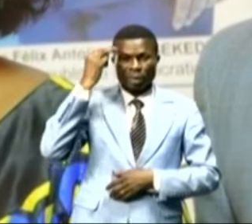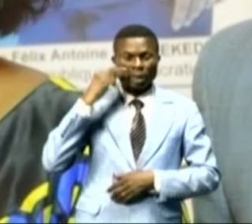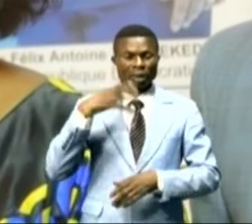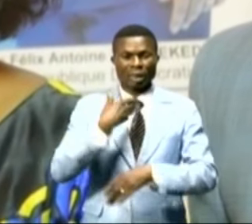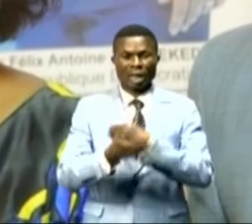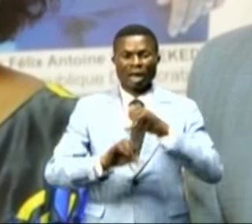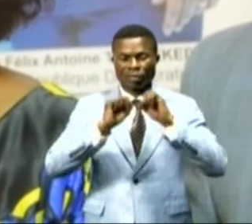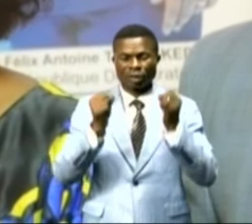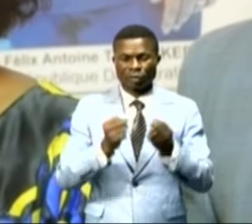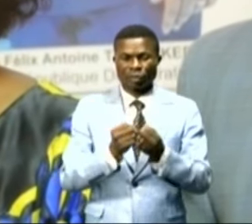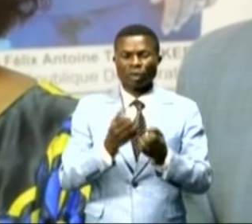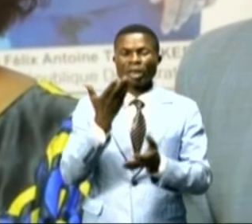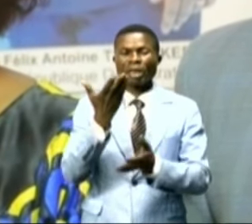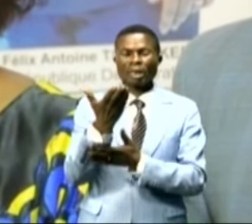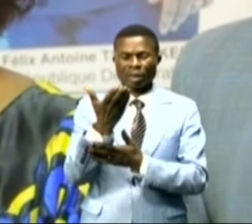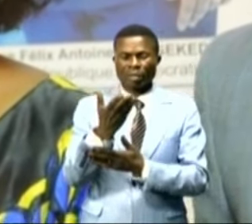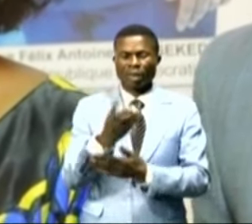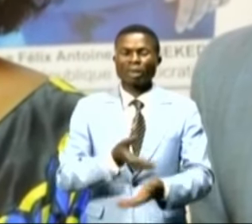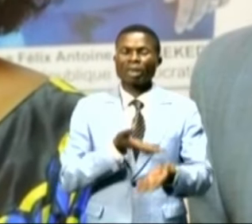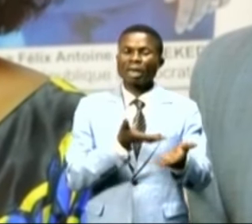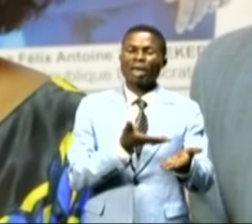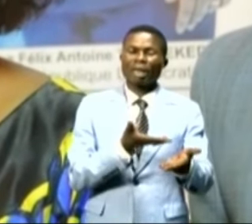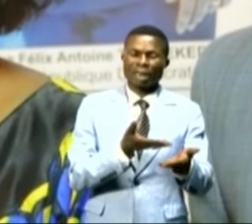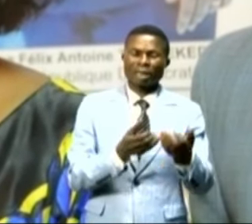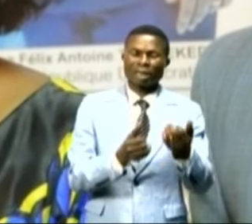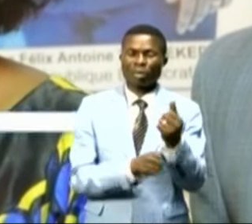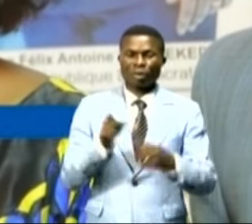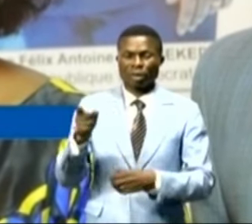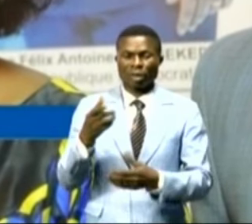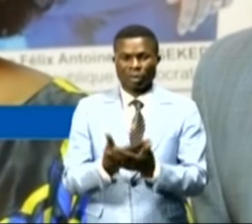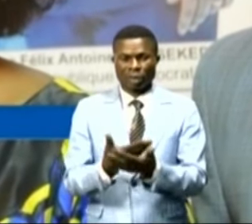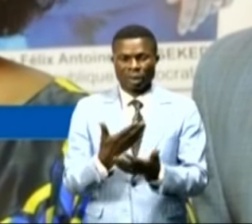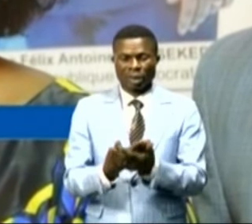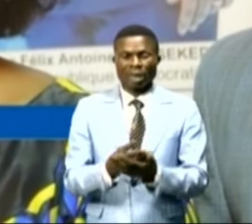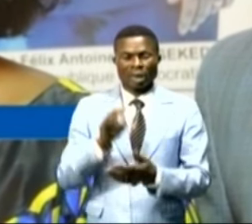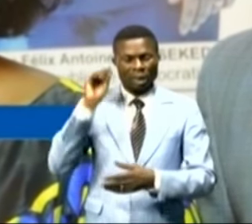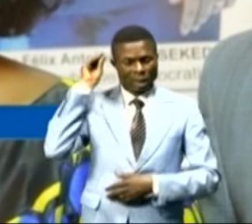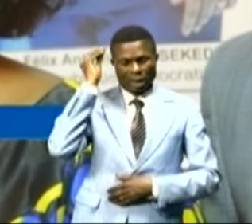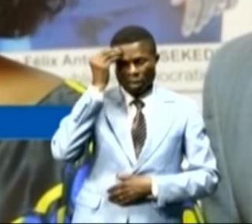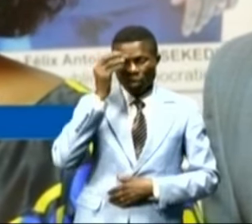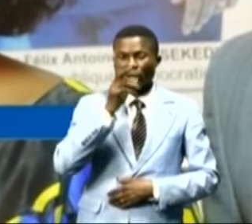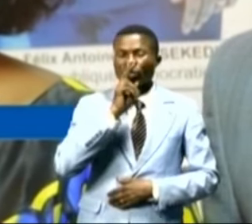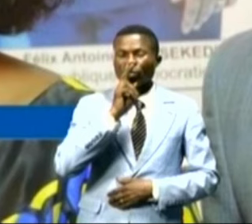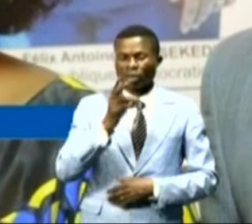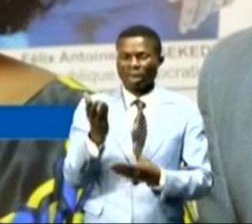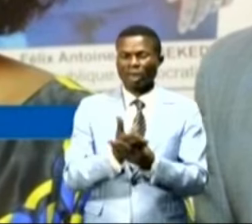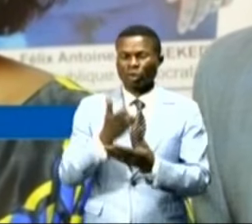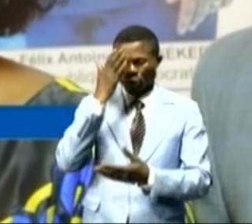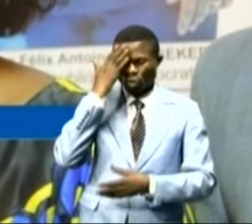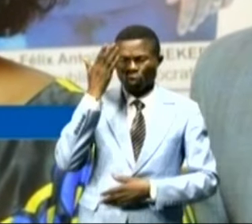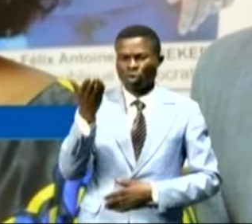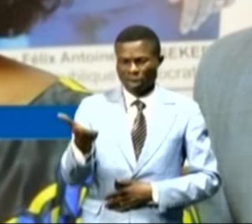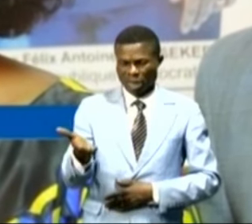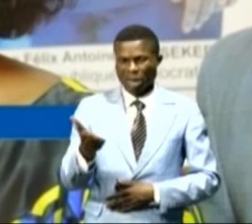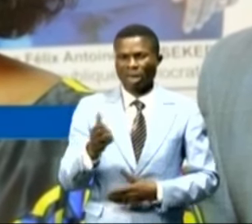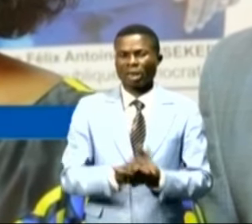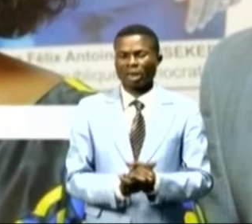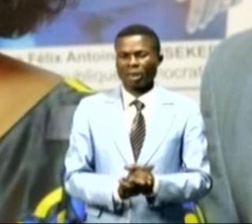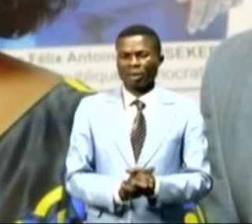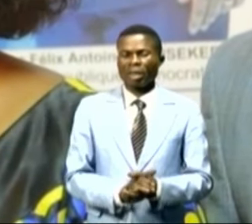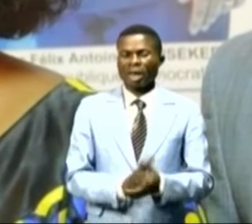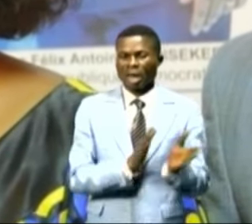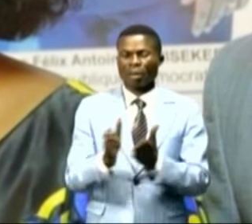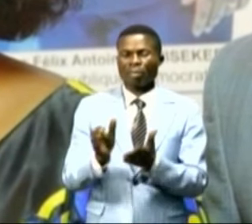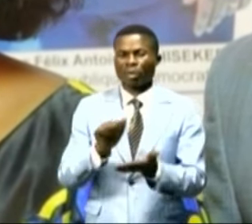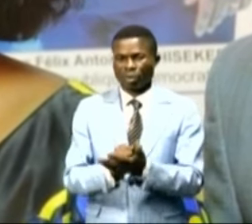porter haut la voix des sinistrés. Immédiatement, elle a rappelé que c'était parmi les dossiers en priorité qui étaient sur sa table,